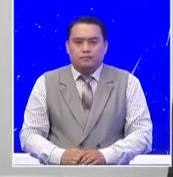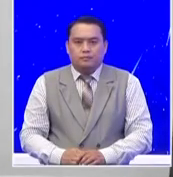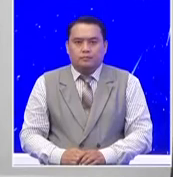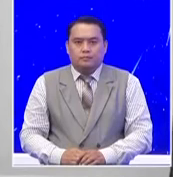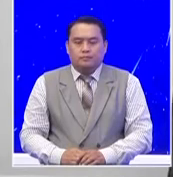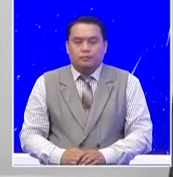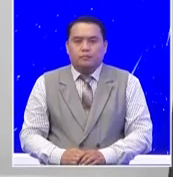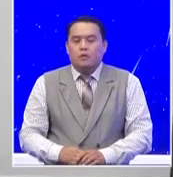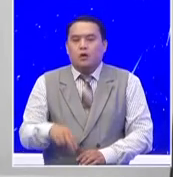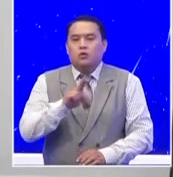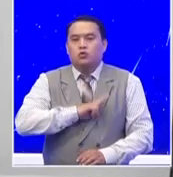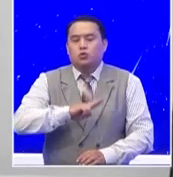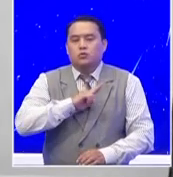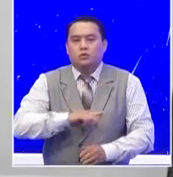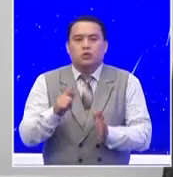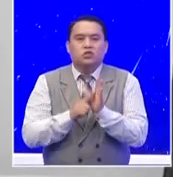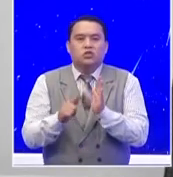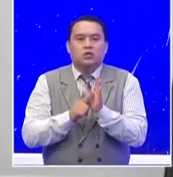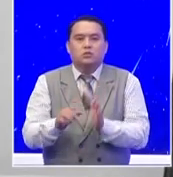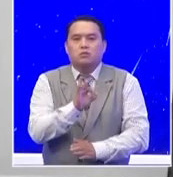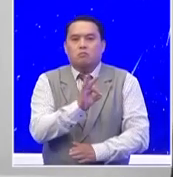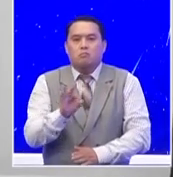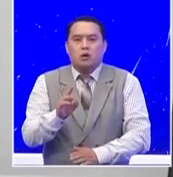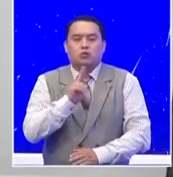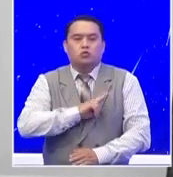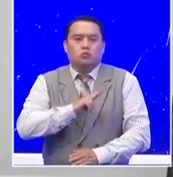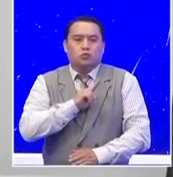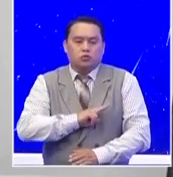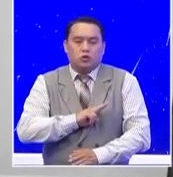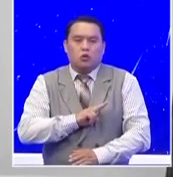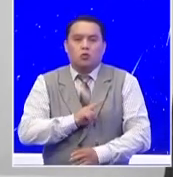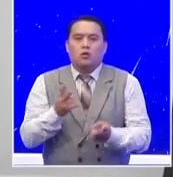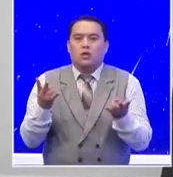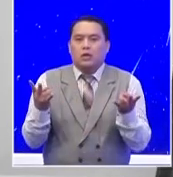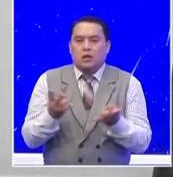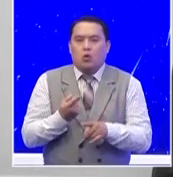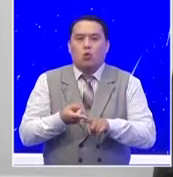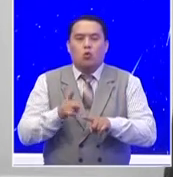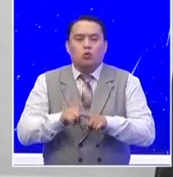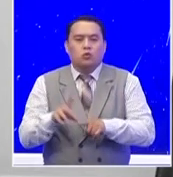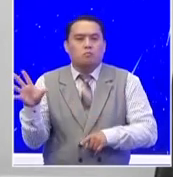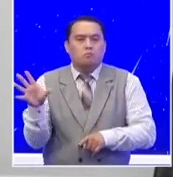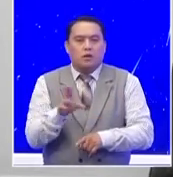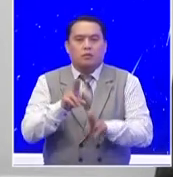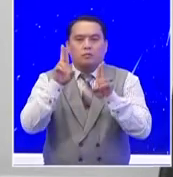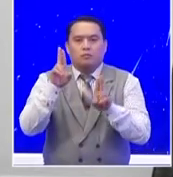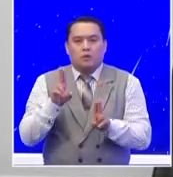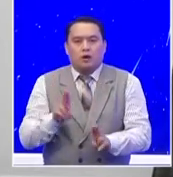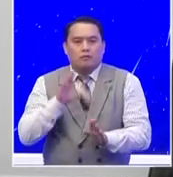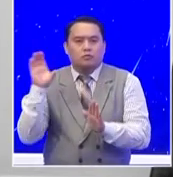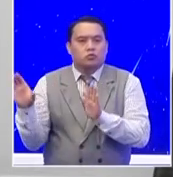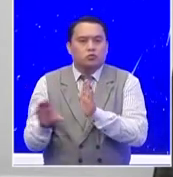Жәнегі жұмыстағы 70%-ға дейін қашықтықта жұмыс істеу керек. Осы жағдайлардың бәрін сақтау керек.